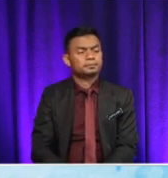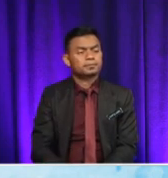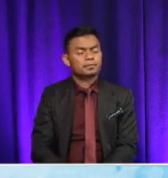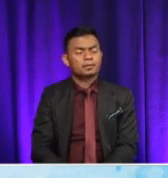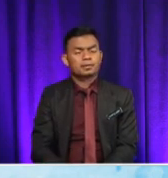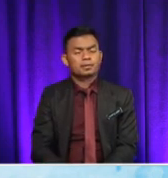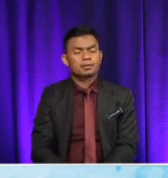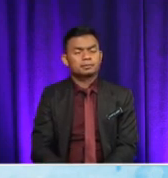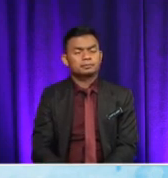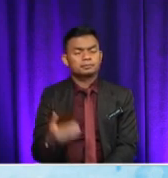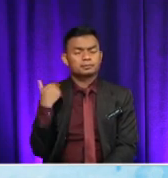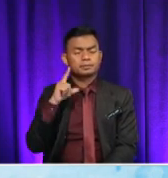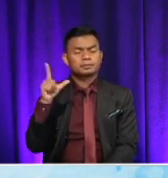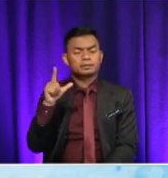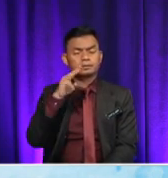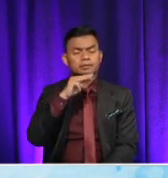bentuk